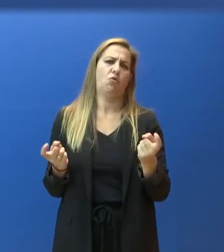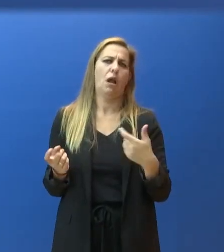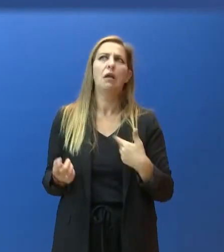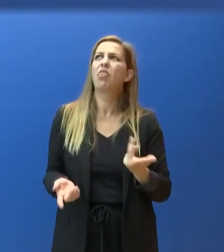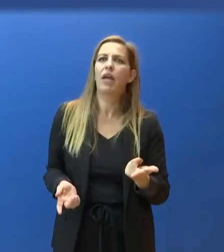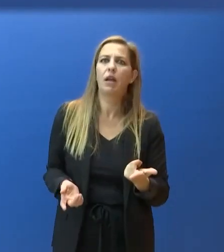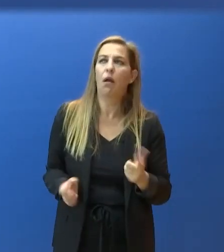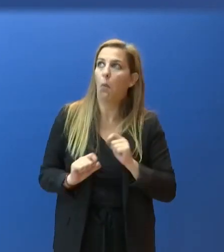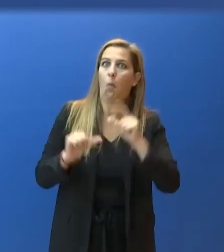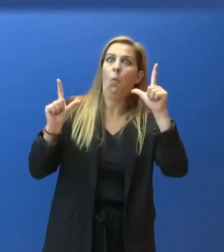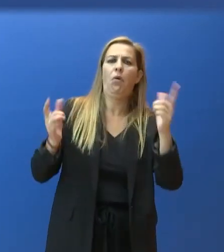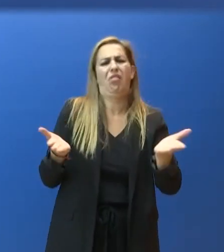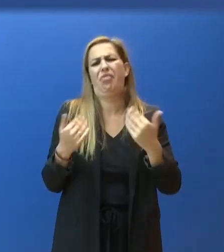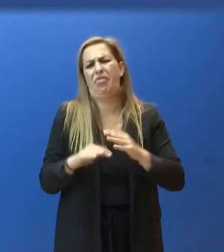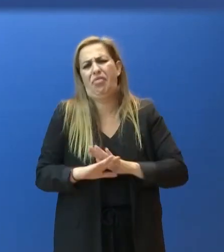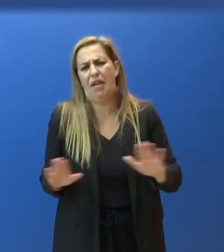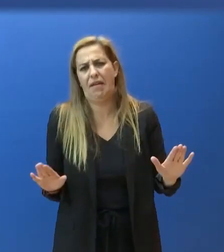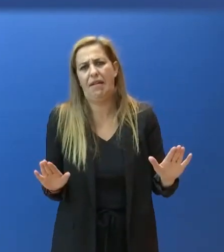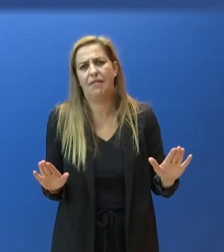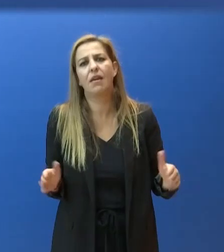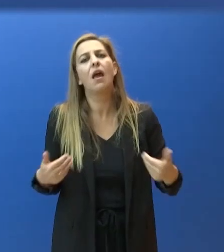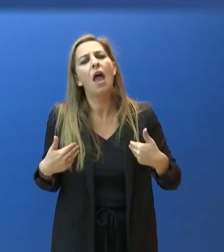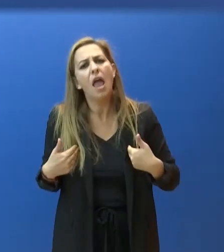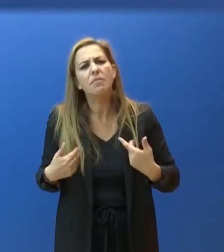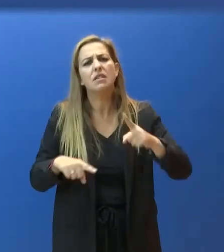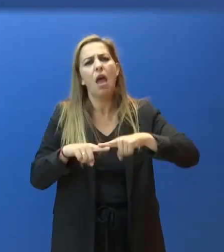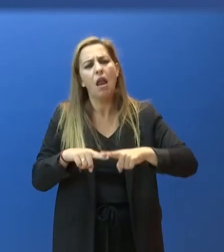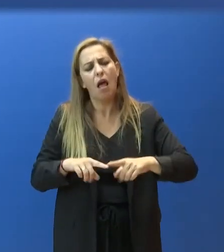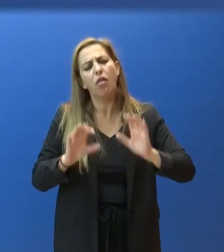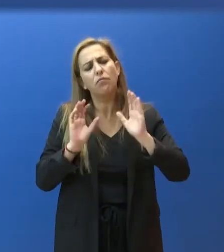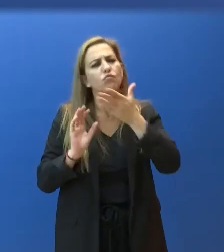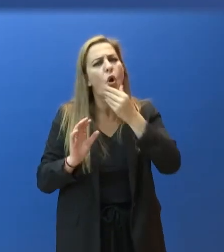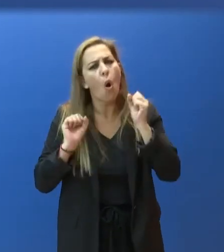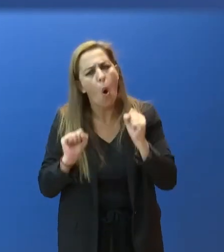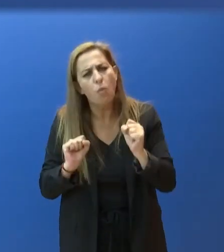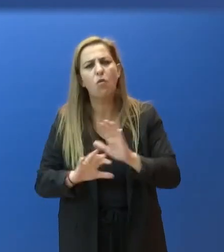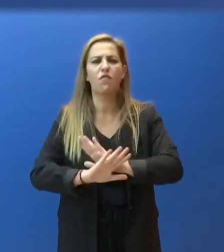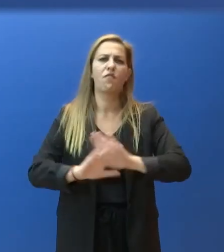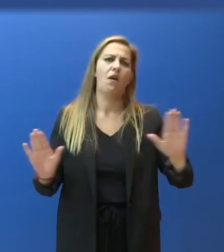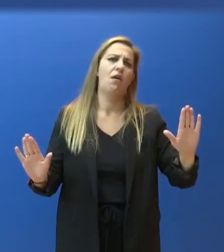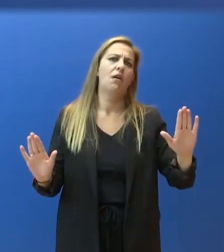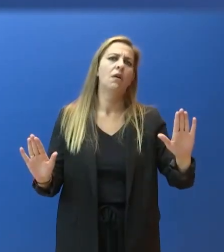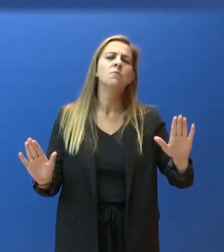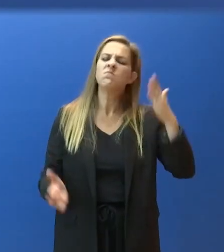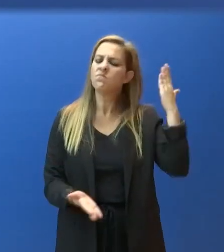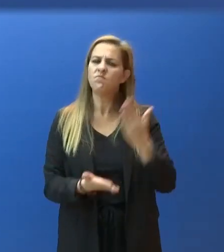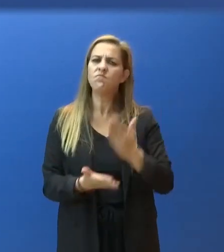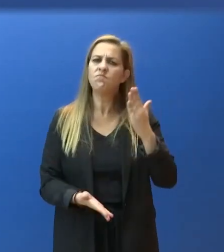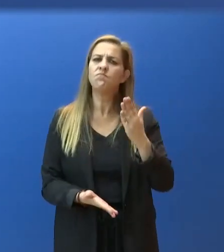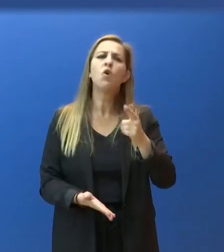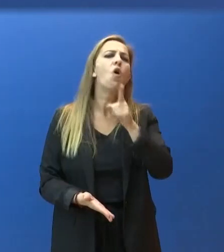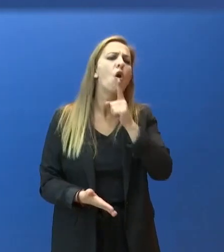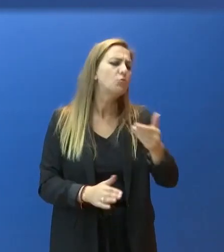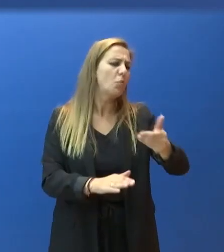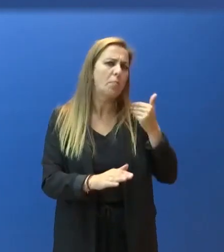της Τουρκίας στο οποιοδήποτε επίπεδο. Η χώρα με ψυχραιμία και αποφασιστικότητα, όπως και στο παρελθόν, έτσι και τώρα, έχει προφανώς